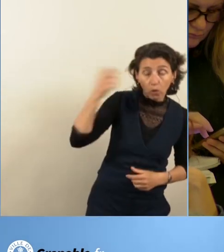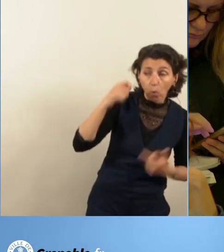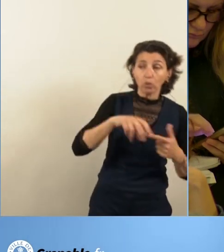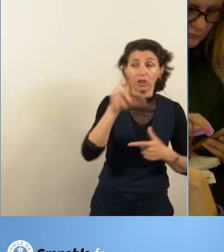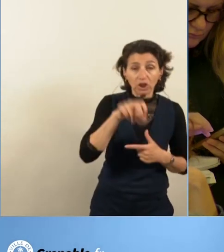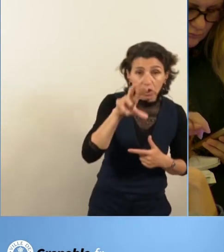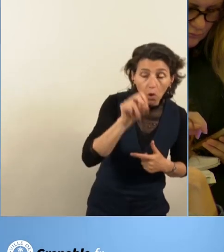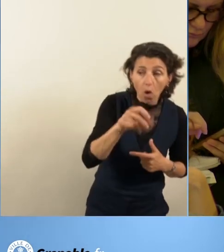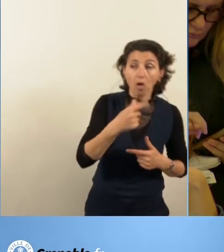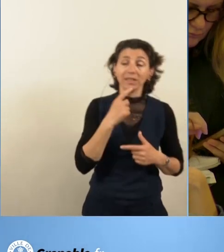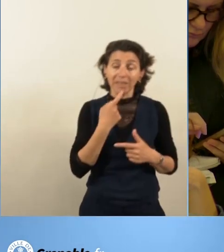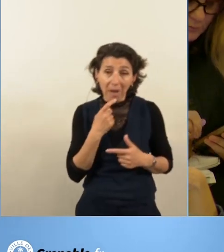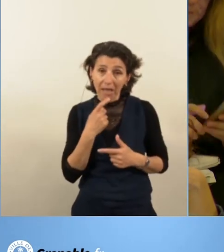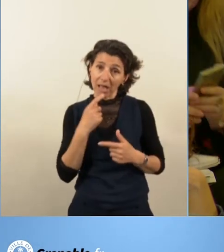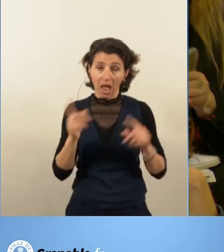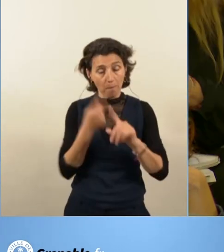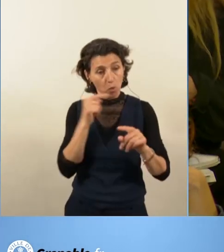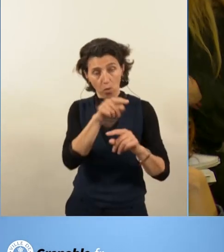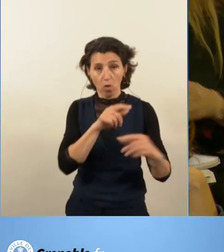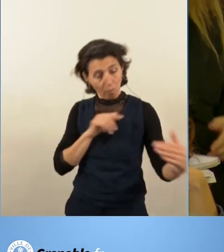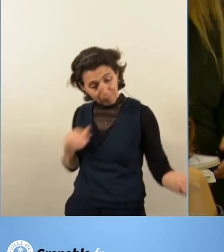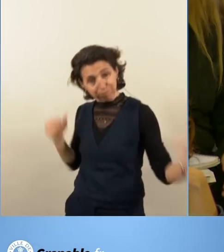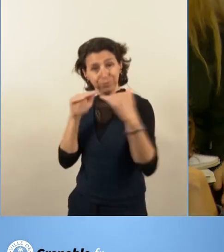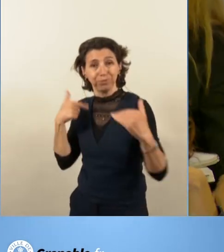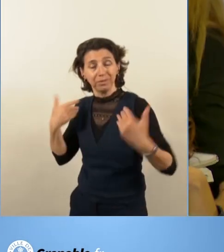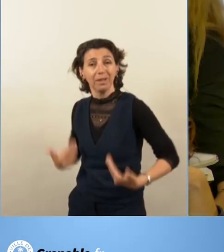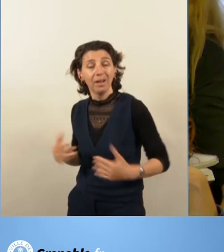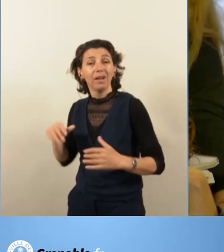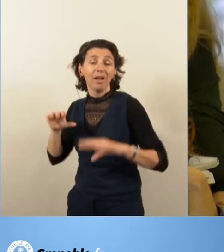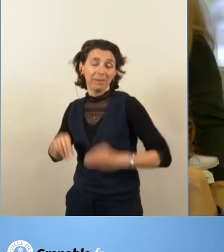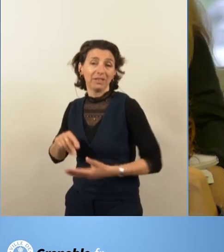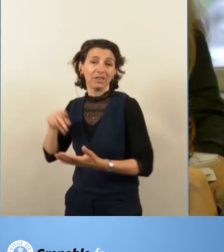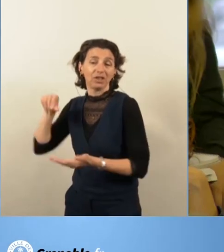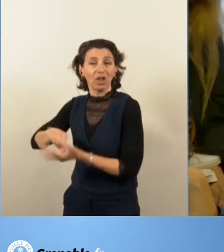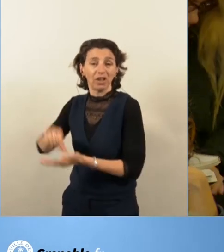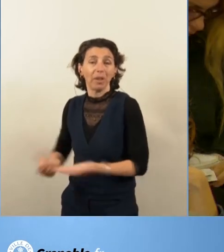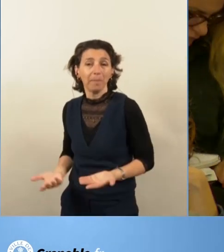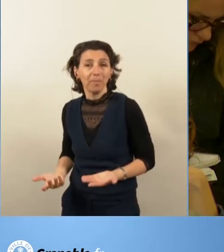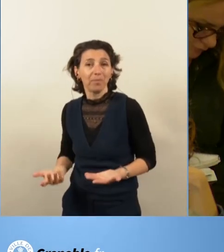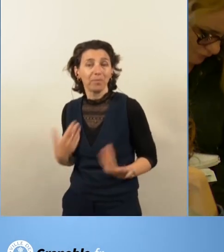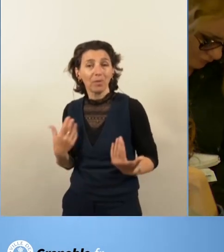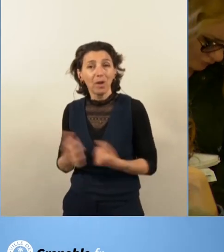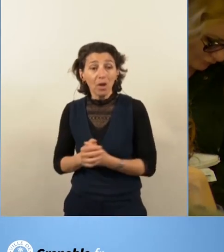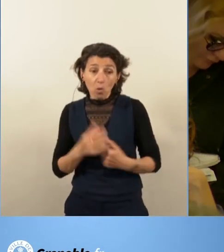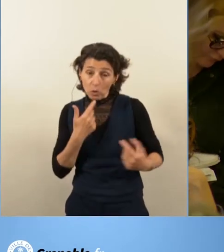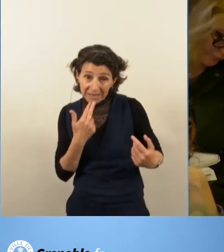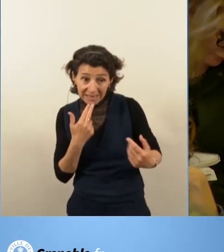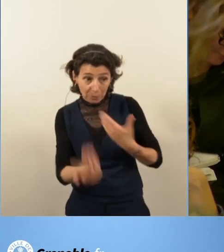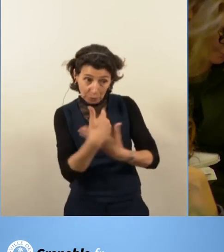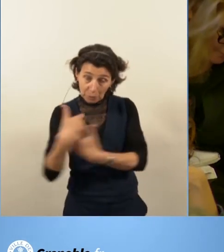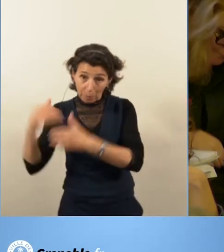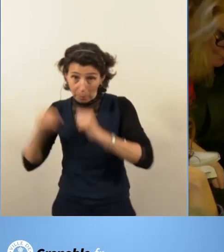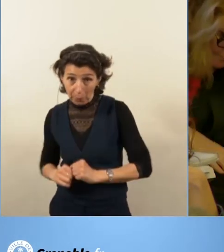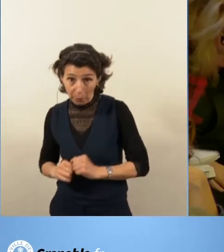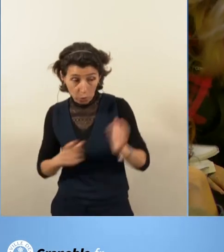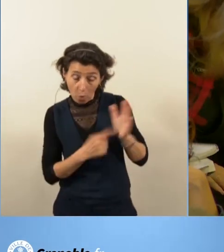égalité en ce qui concerne des équipements d'usage et à vocation métropolitaine respecter ses droits c'est ne pas faire peser sur les